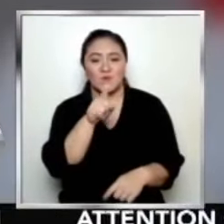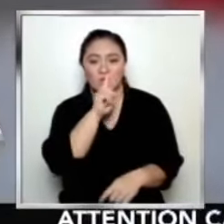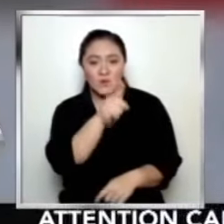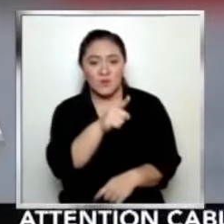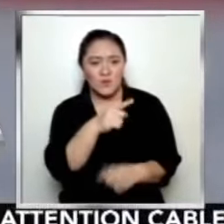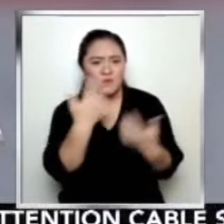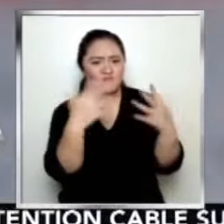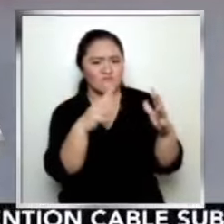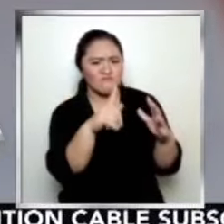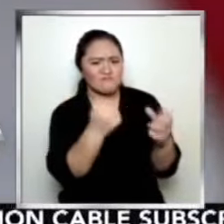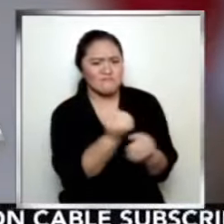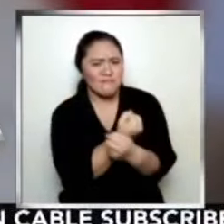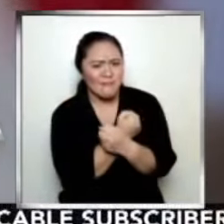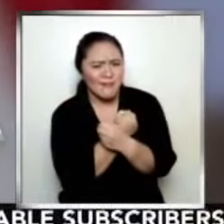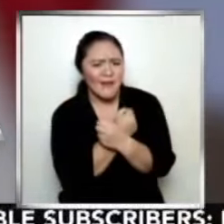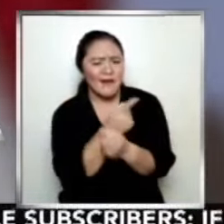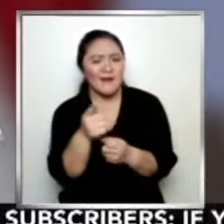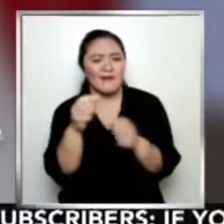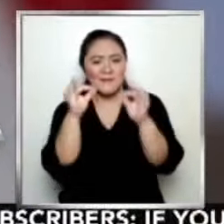alaga. Nagsagawa ng libreng anti-rabies vaccination drive sa Tarlac, ang grupo bilang bahagi ng Rabies Awareness Month.